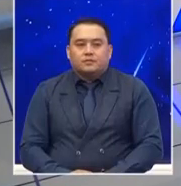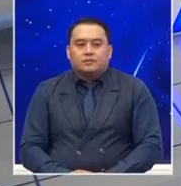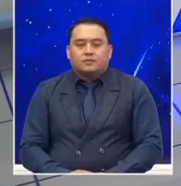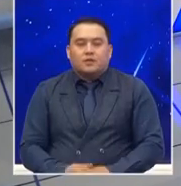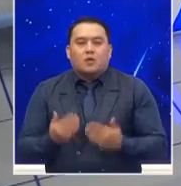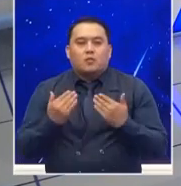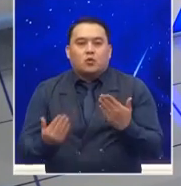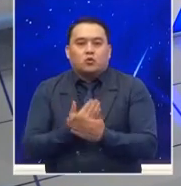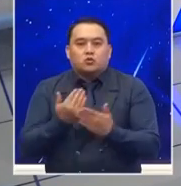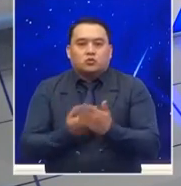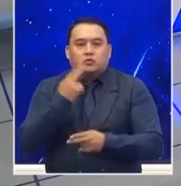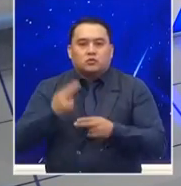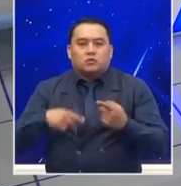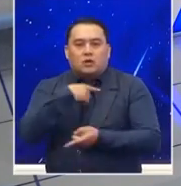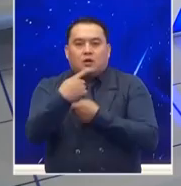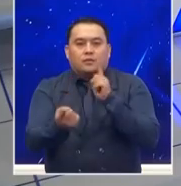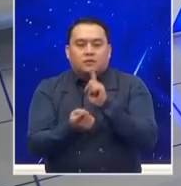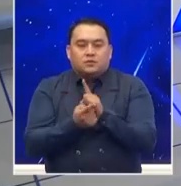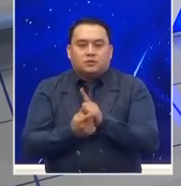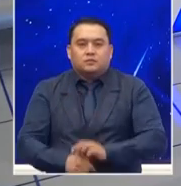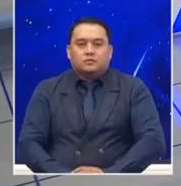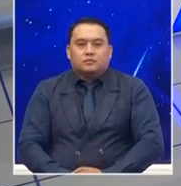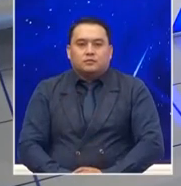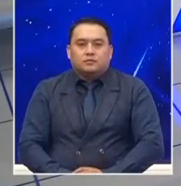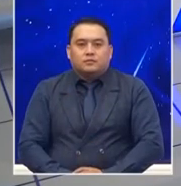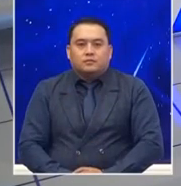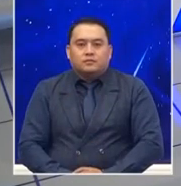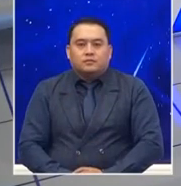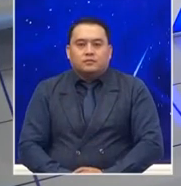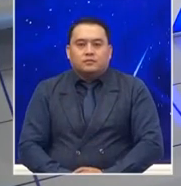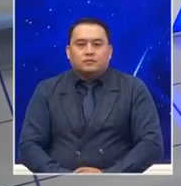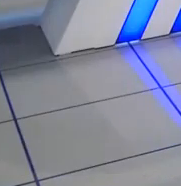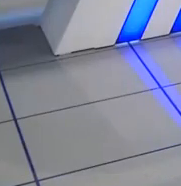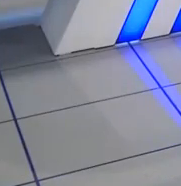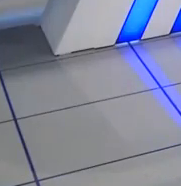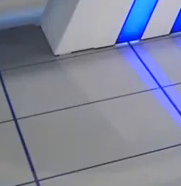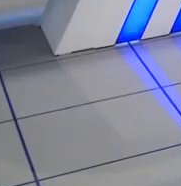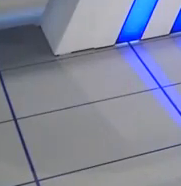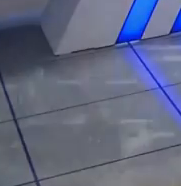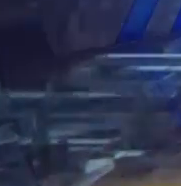Қадірменді көрермен, әзірге айтар ақпарат осы. Біз сіздермен 20:30-да қайта қауышамыз.